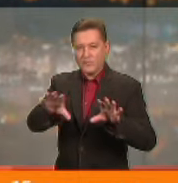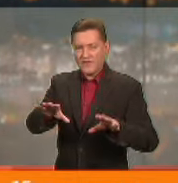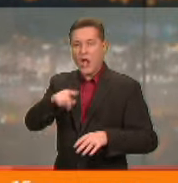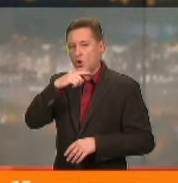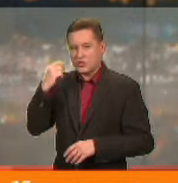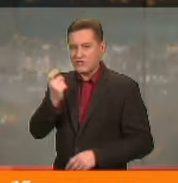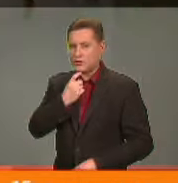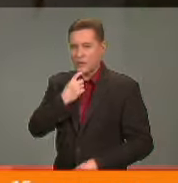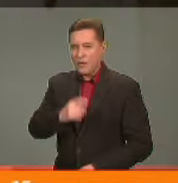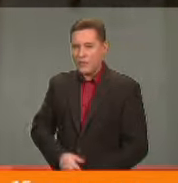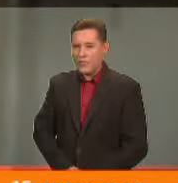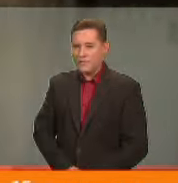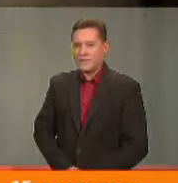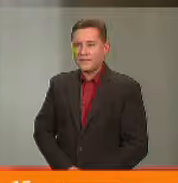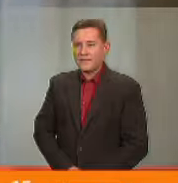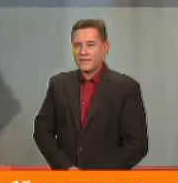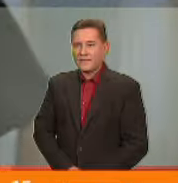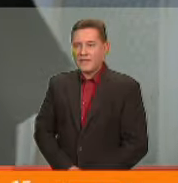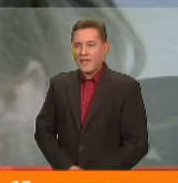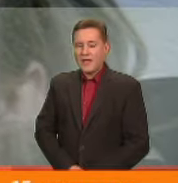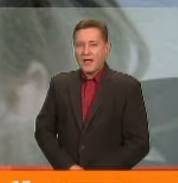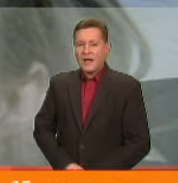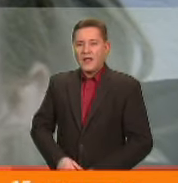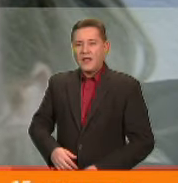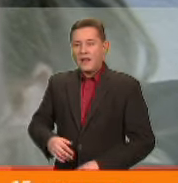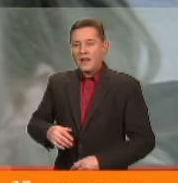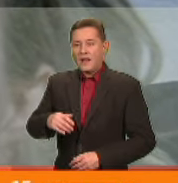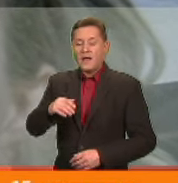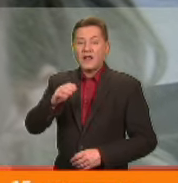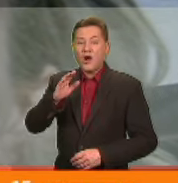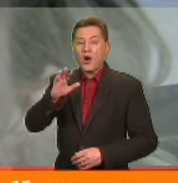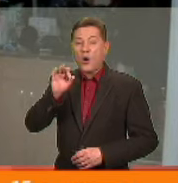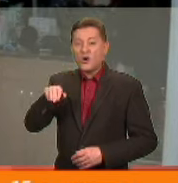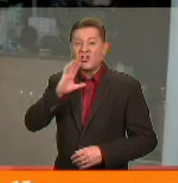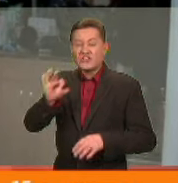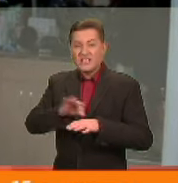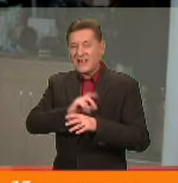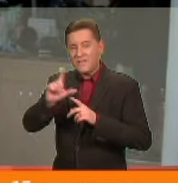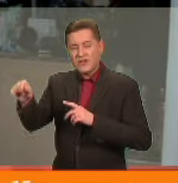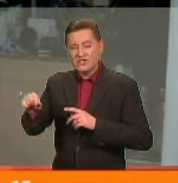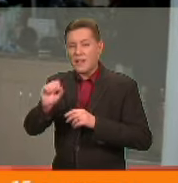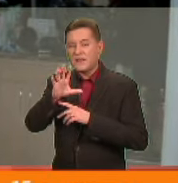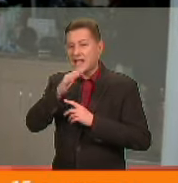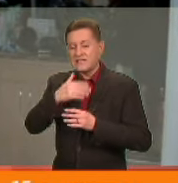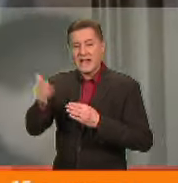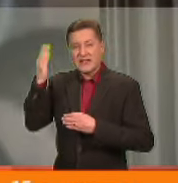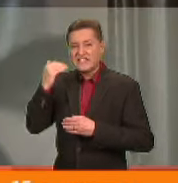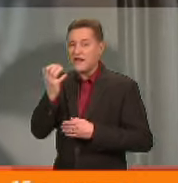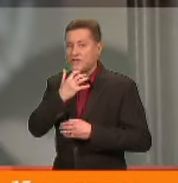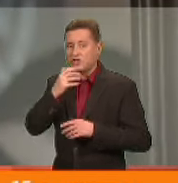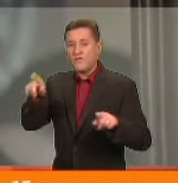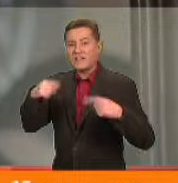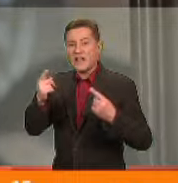російською. Крайний раз он уезжал вот так надолго из дома Анжины Тани лет 15 назад в Чечню. Восстанавливал